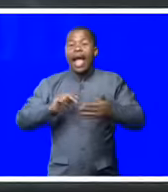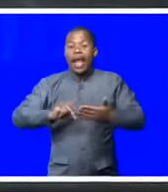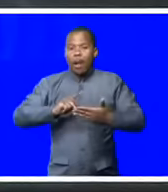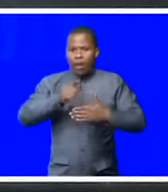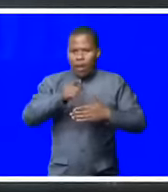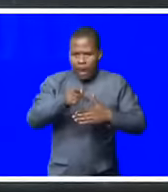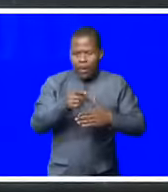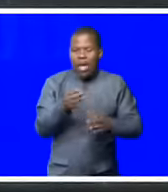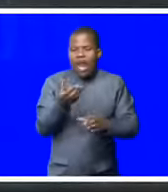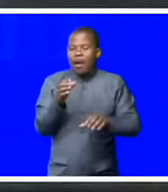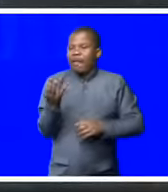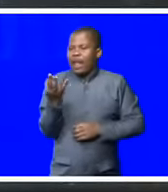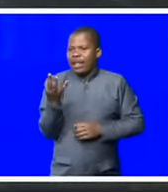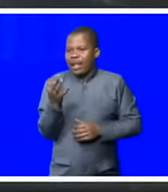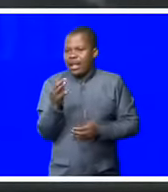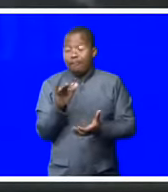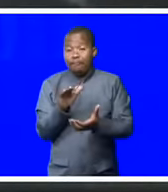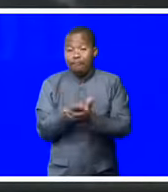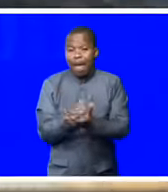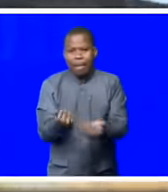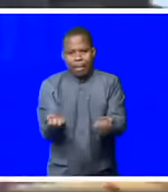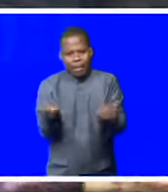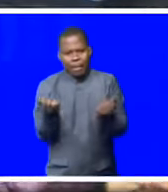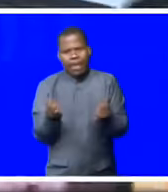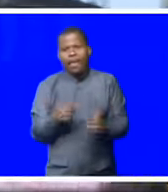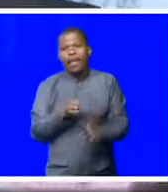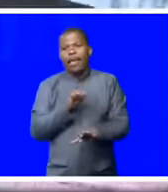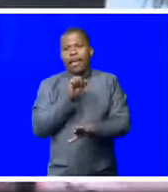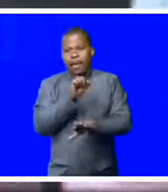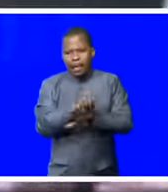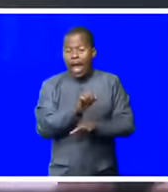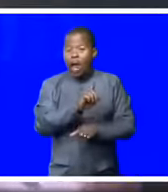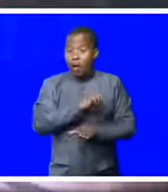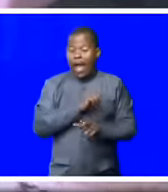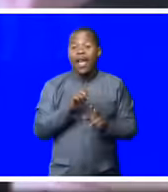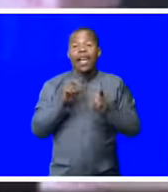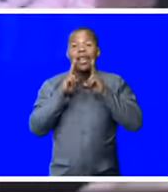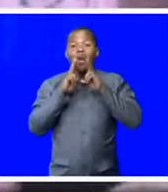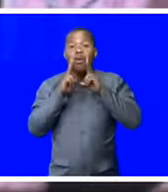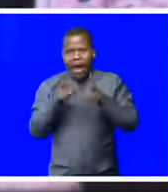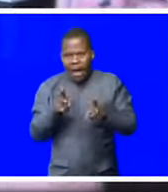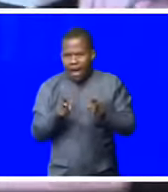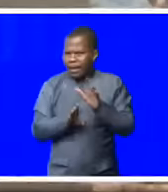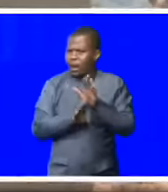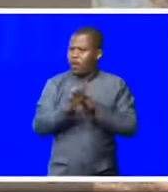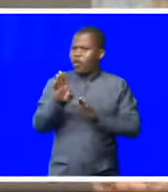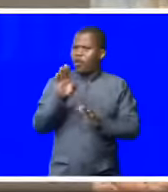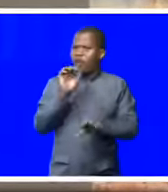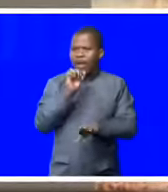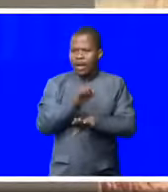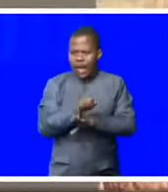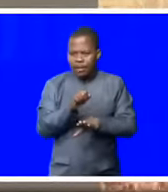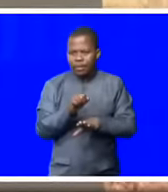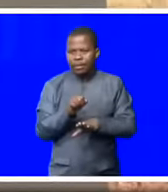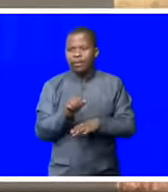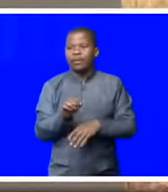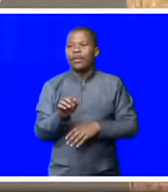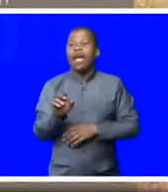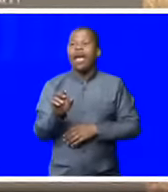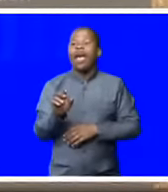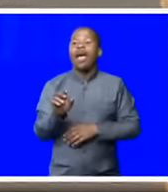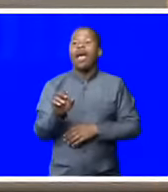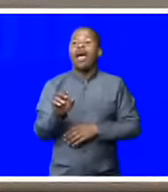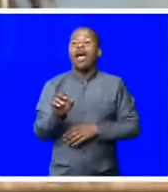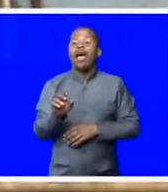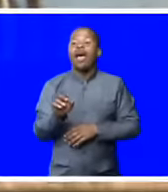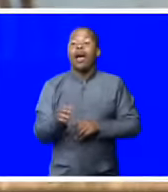Lokhu ngumkhankaso lowasungulwa ngenhloso lenkulu yekuthuthukisa tezivakasha kulamave lamathathu. Umphathi wesifundza